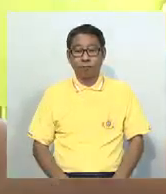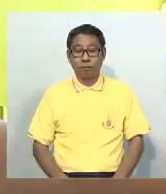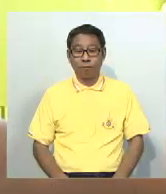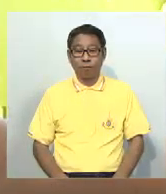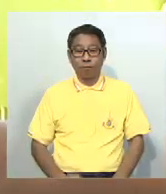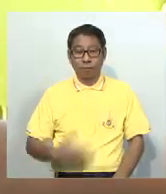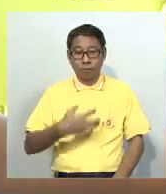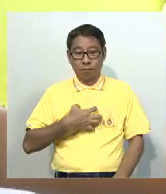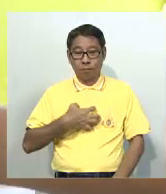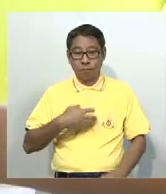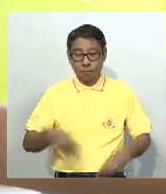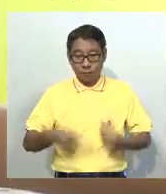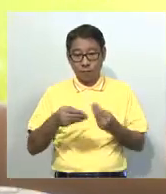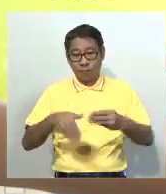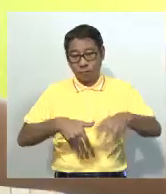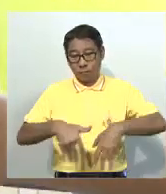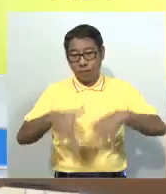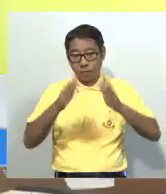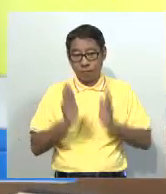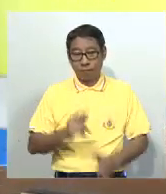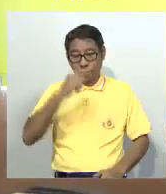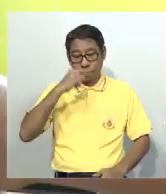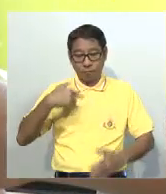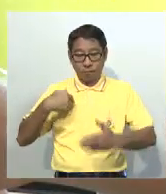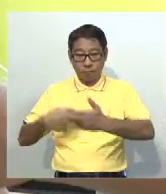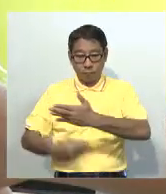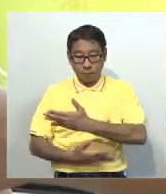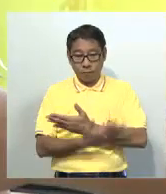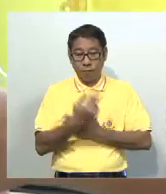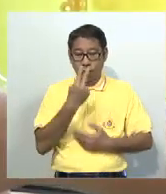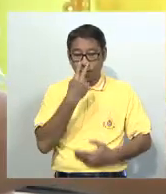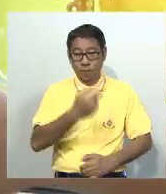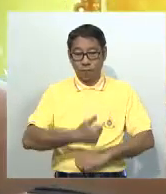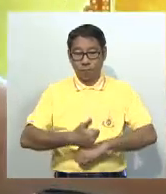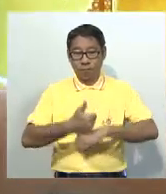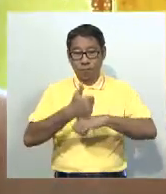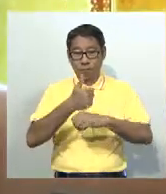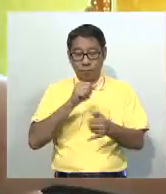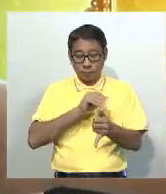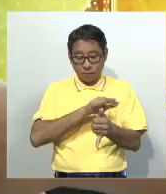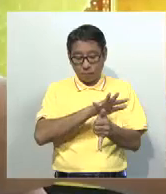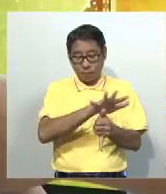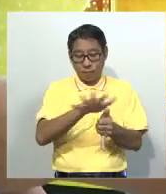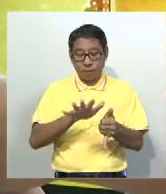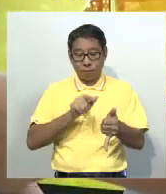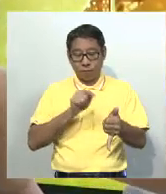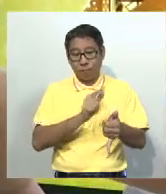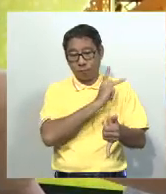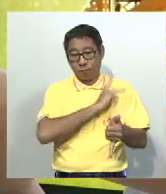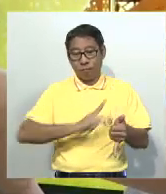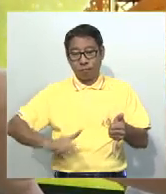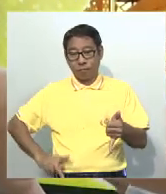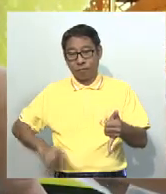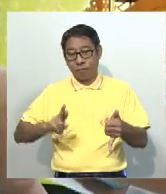เราอยากให้ประชาชนคนไทยนะครับได้มีโอกาสชื่นชมพระบรมีของสมเด็จพระเจ้าอยู่หัวนะครับก็ทำยังไงก็นั่นก็